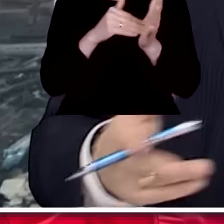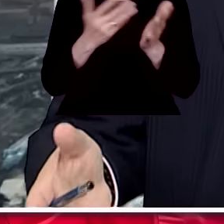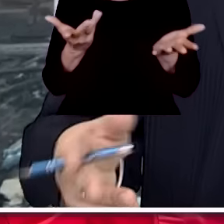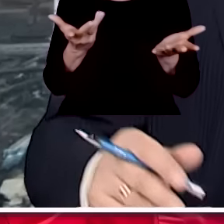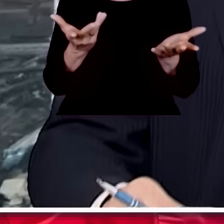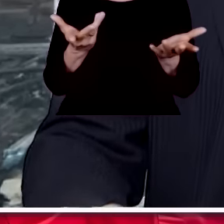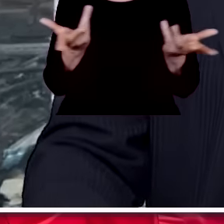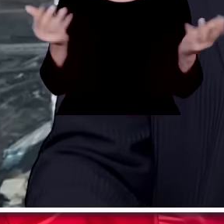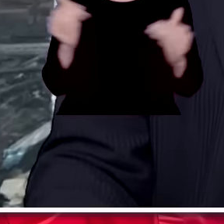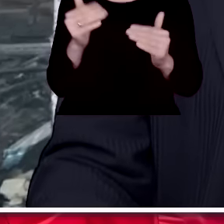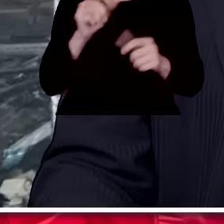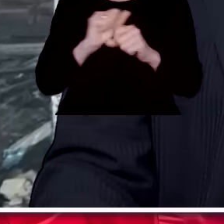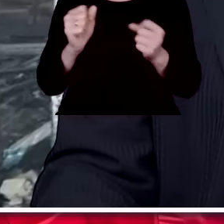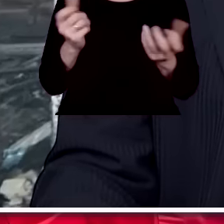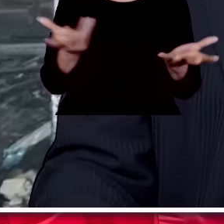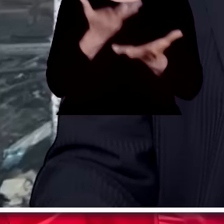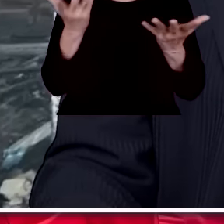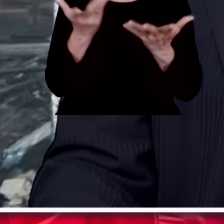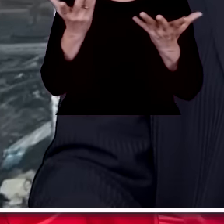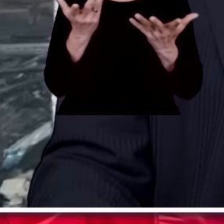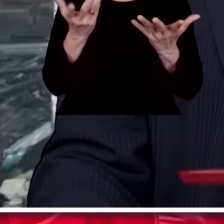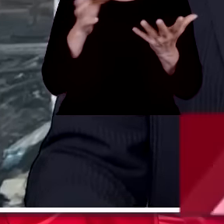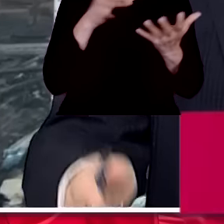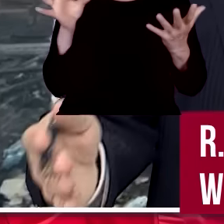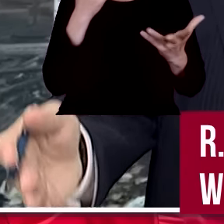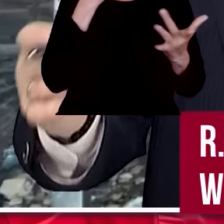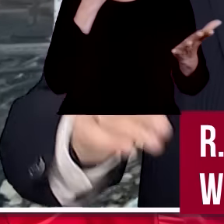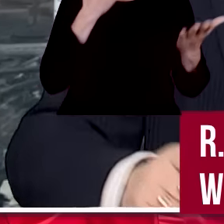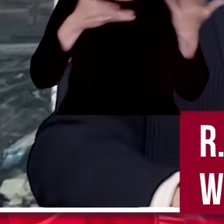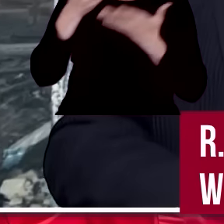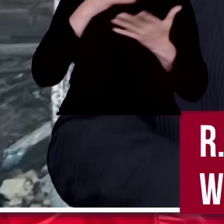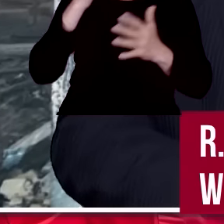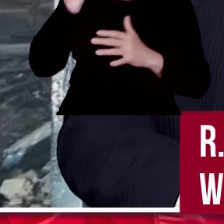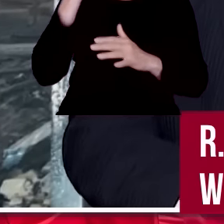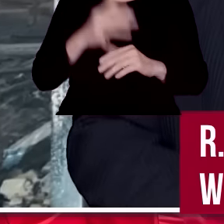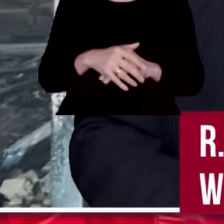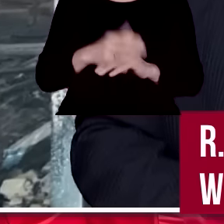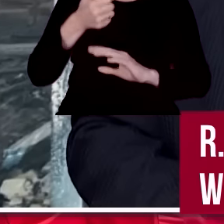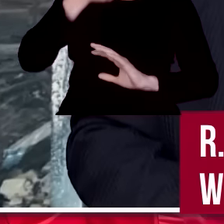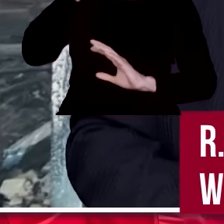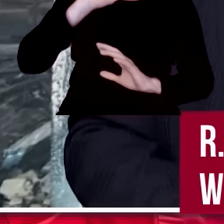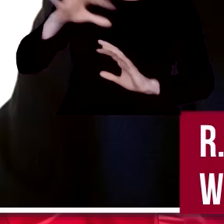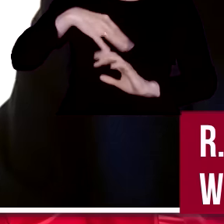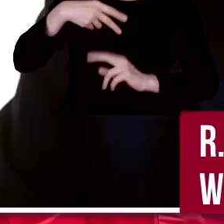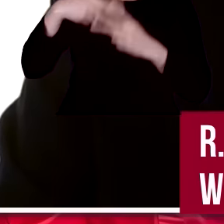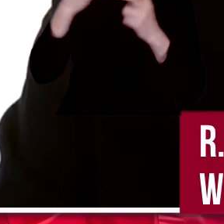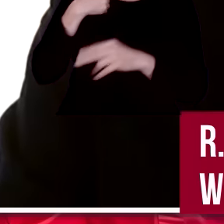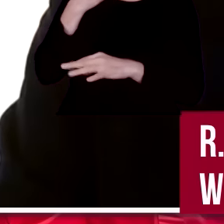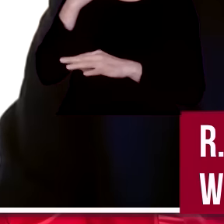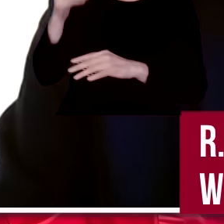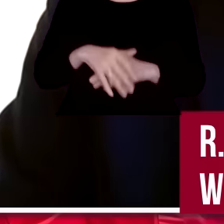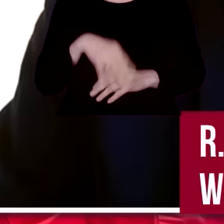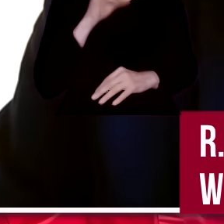znowu budowanie pewnej narracji politycznej o której zresztą pan redaktor wspomniał tak wspomniałem o tej